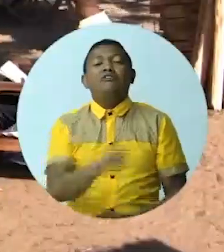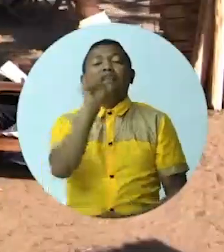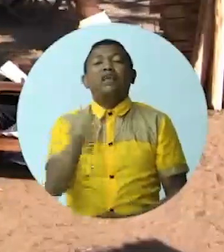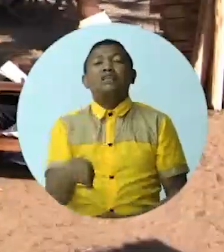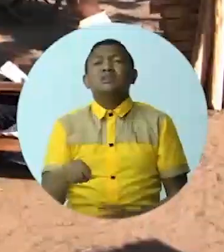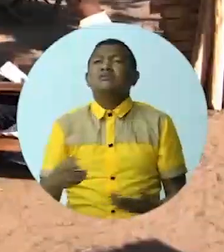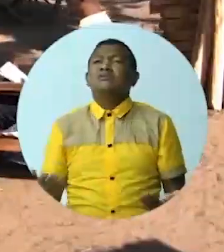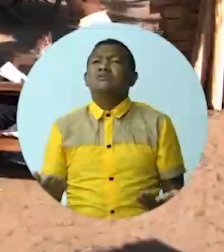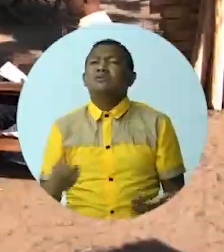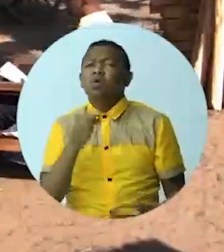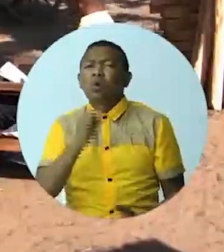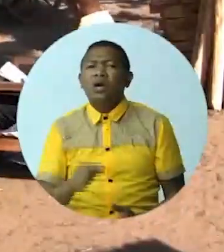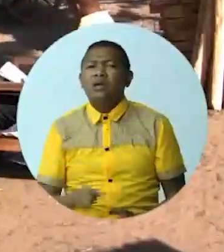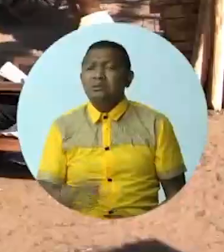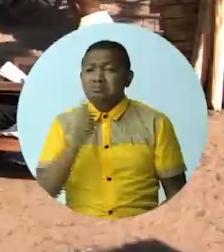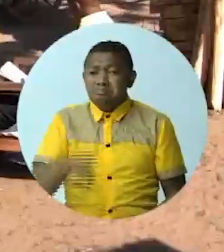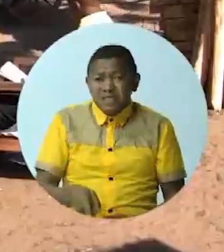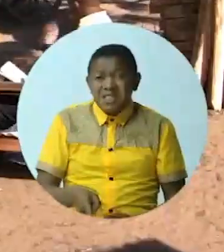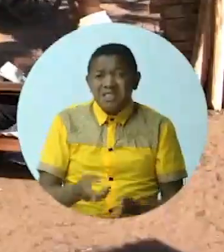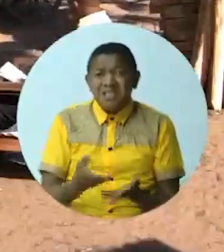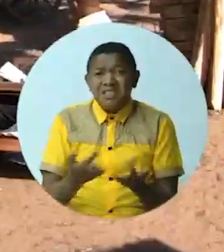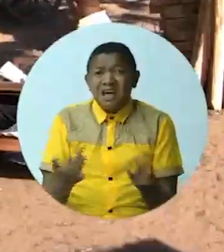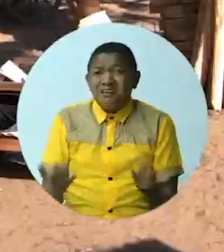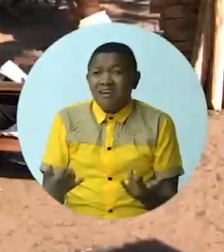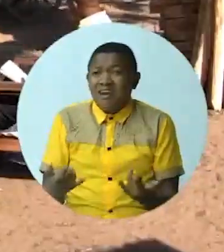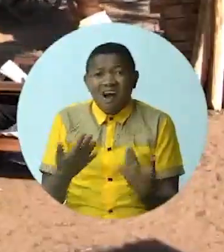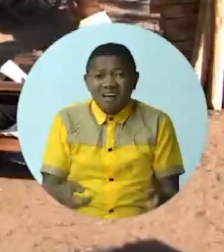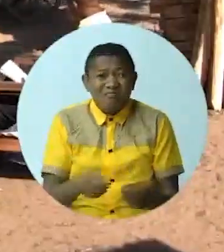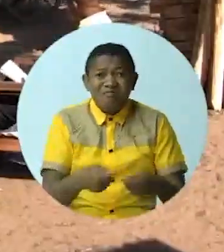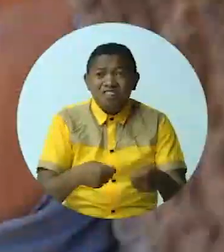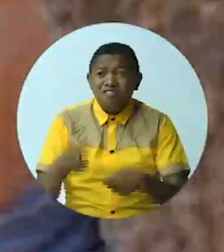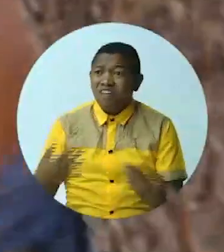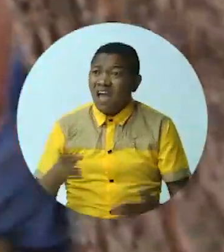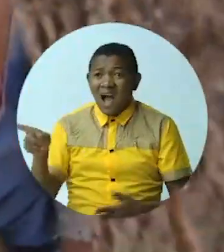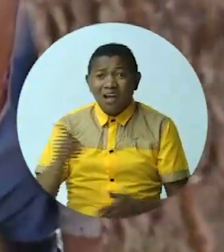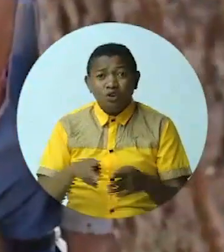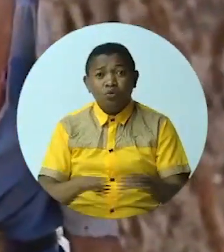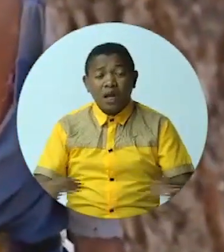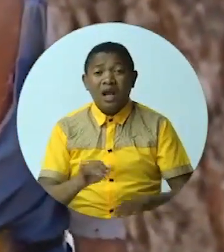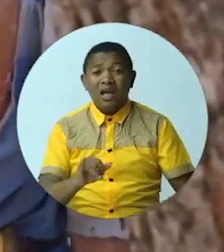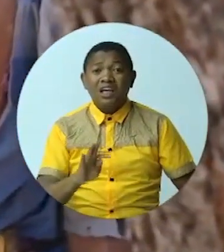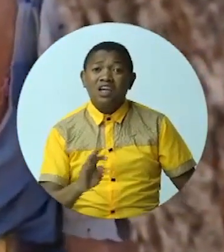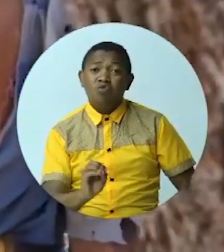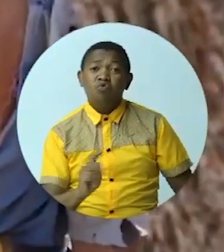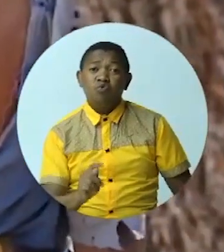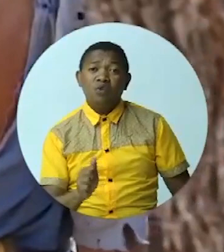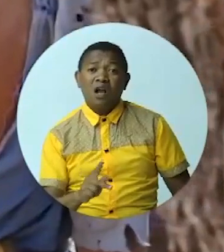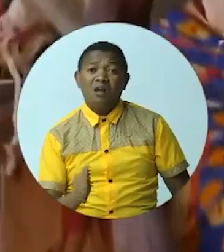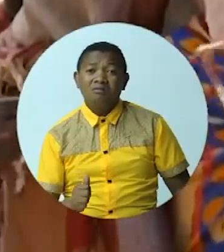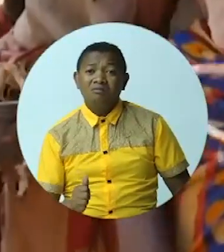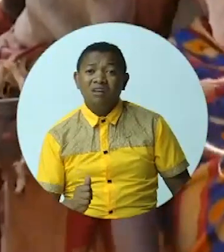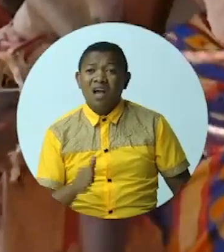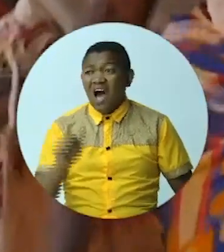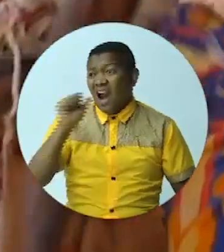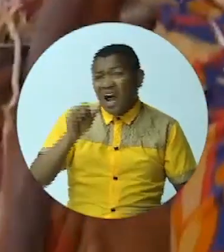vidina ve eto Ifotaka, fa tsy misy na rano na vary